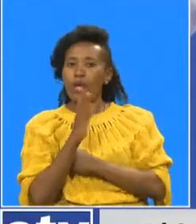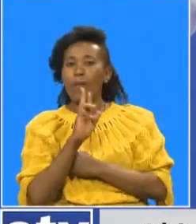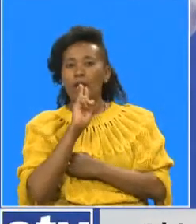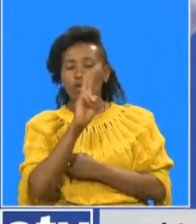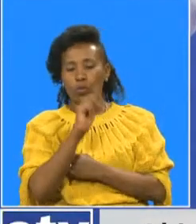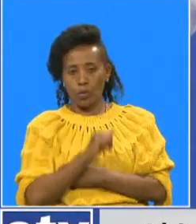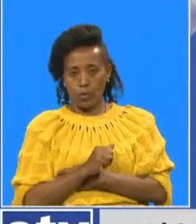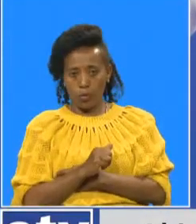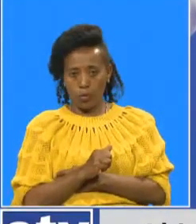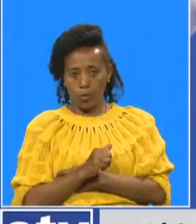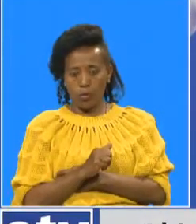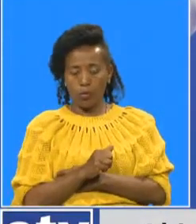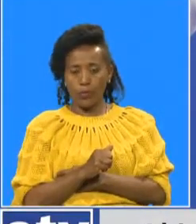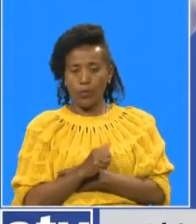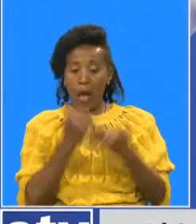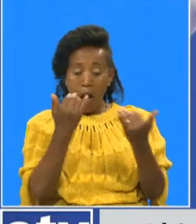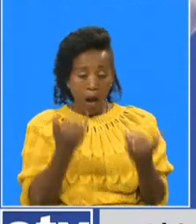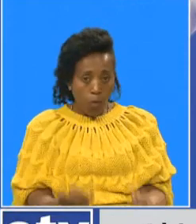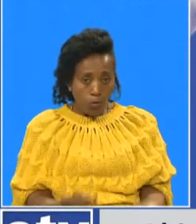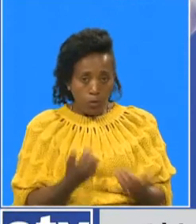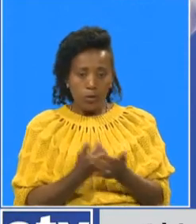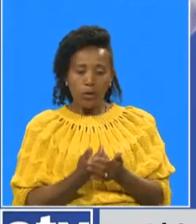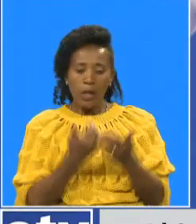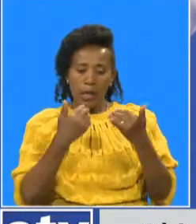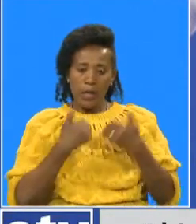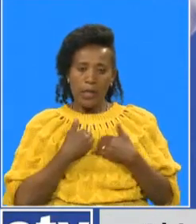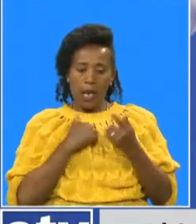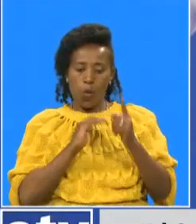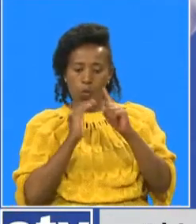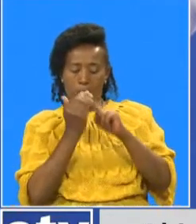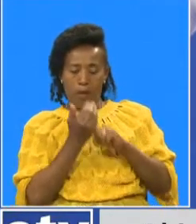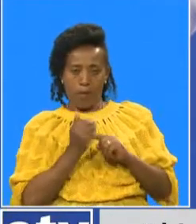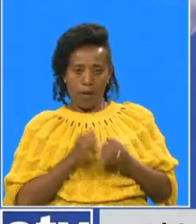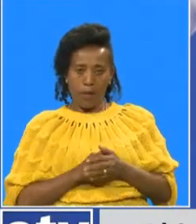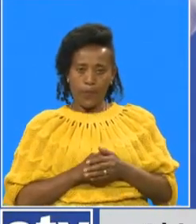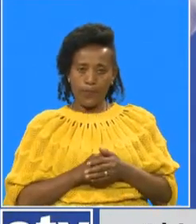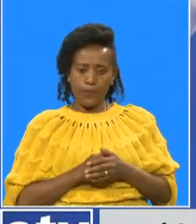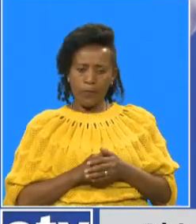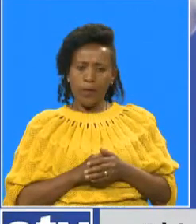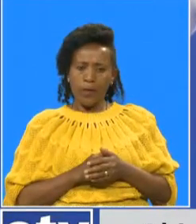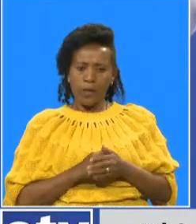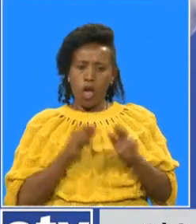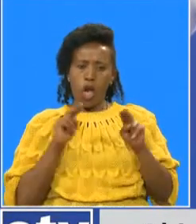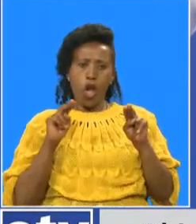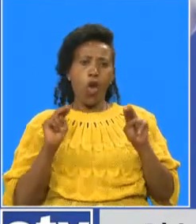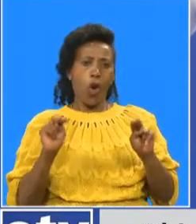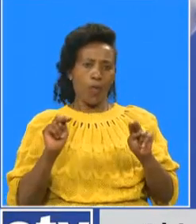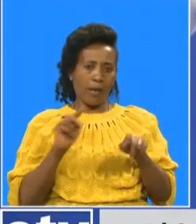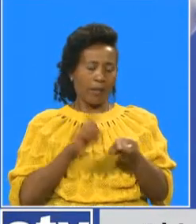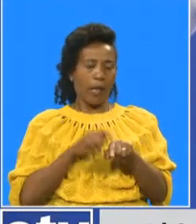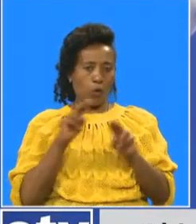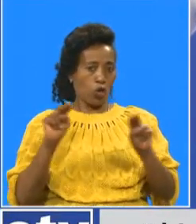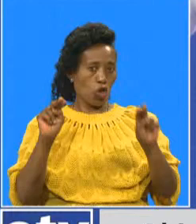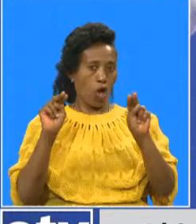ነው። አሁን ያለው ሲቹዌሽን አብኖርማል ነው። ታይሙ